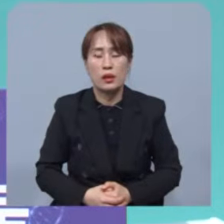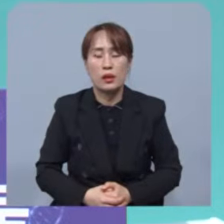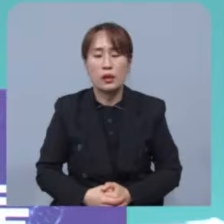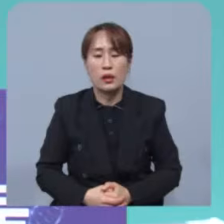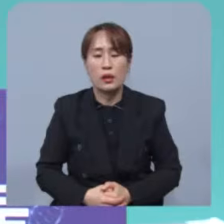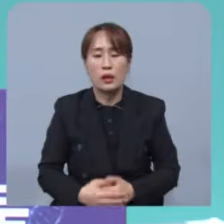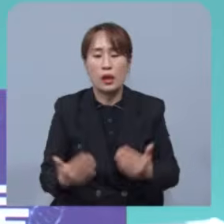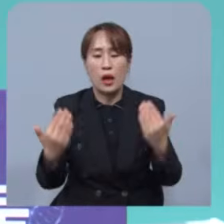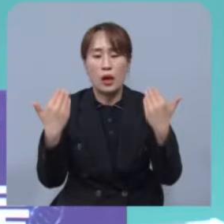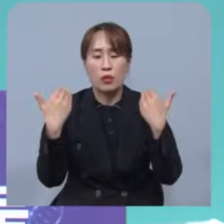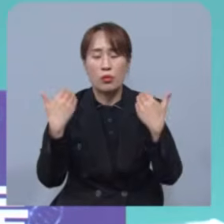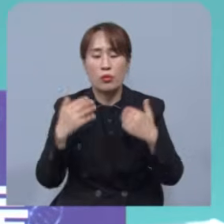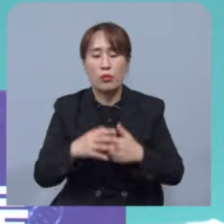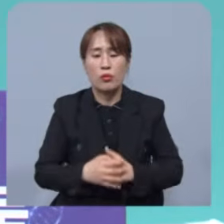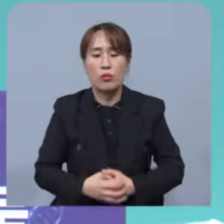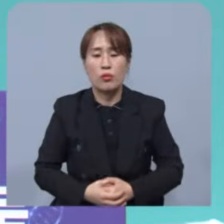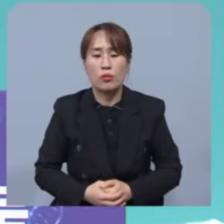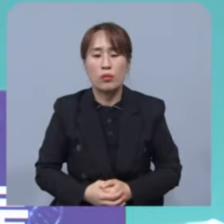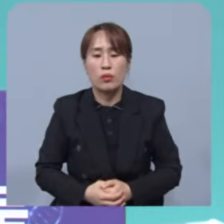이은학교라고